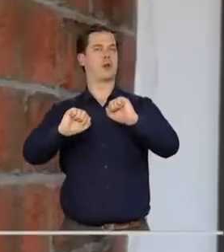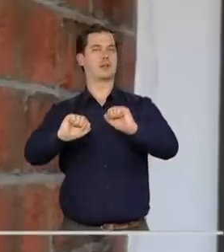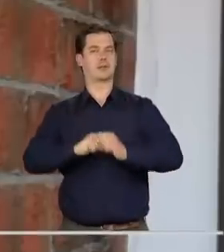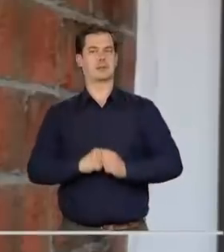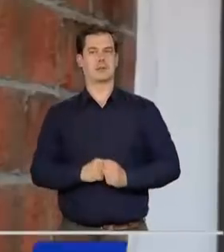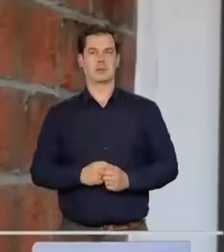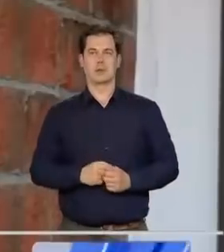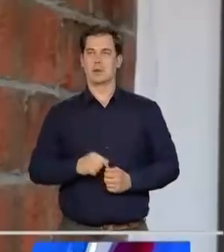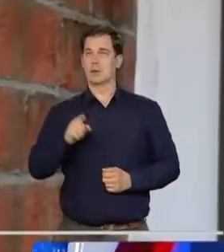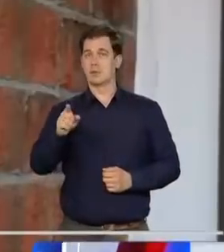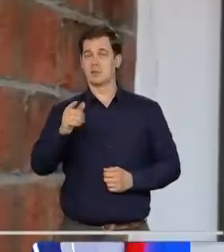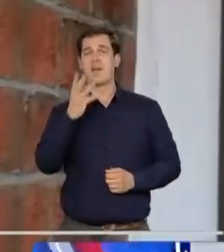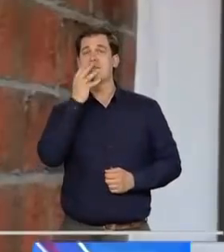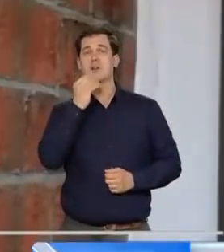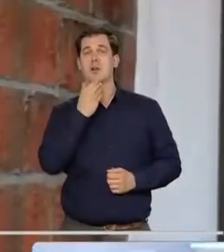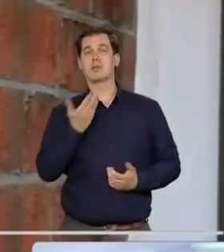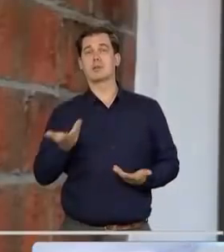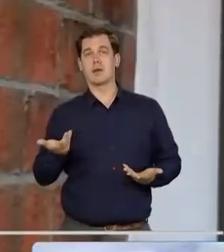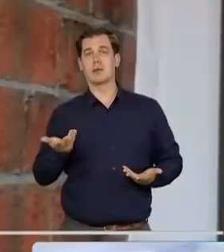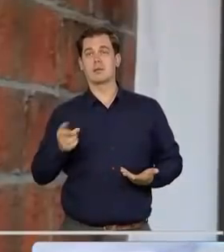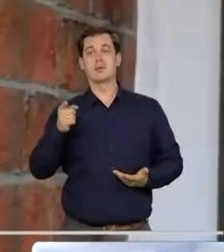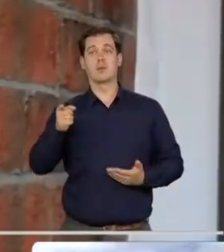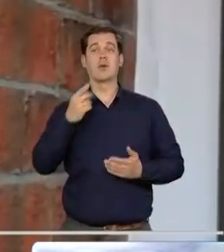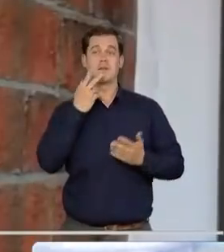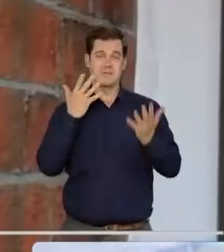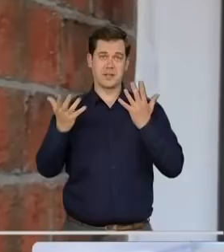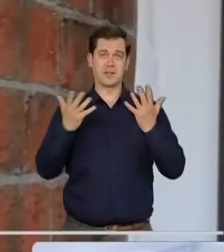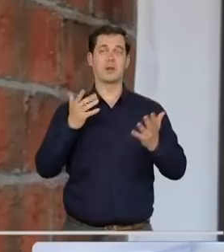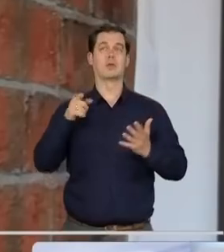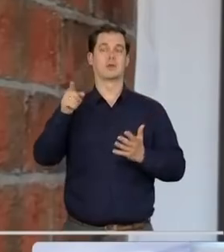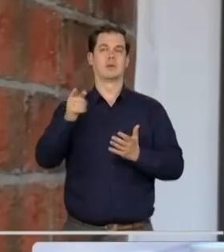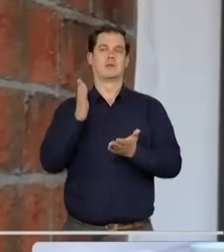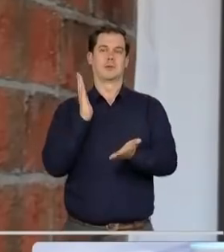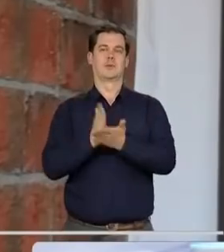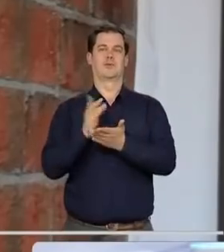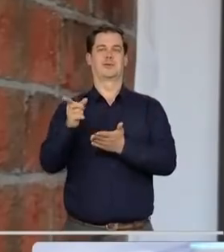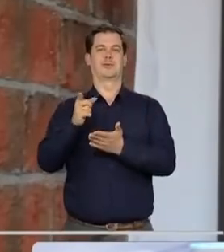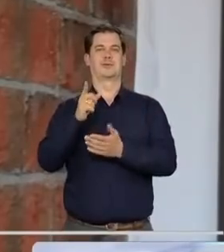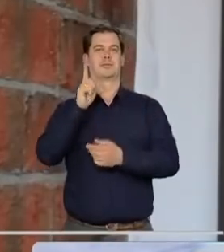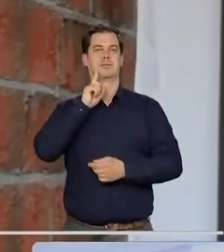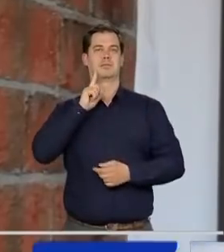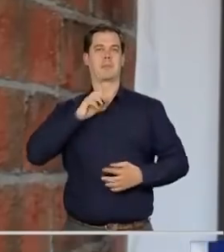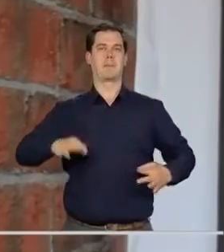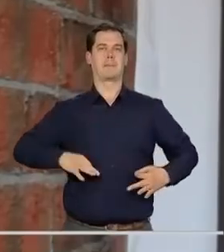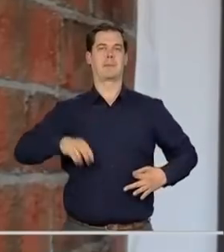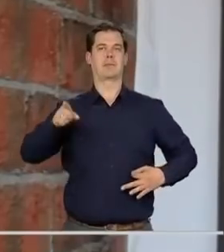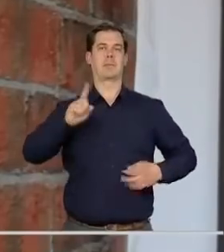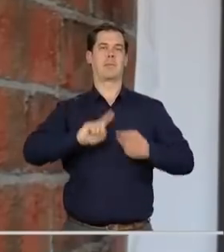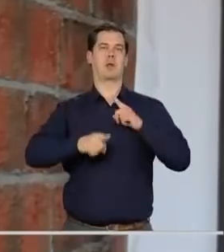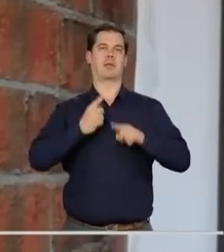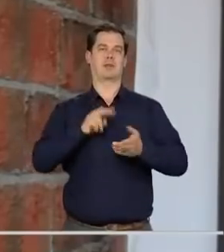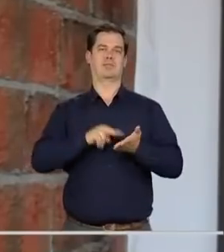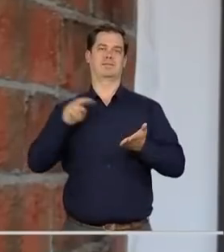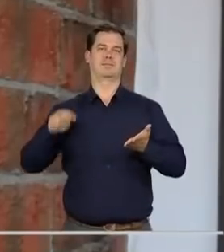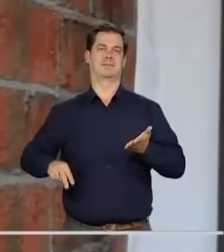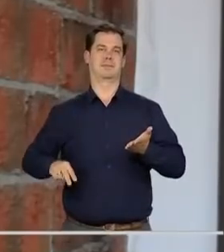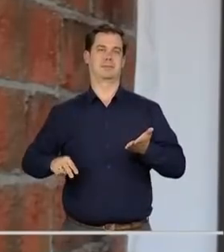jest taki stan rzeczy, który uzasadnia po prostu odejście pana marszałka z polityki.